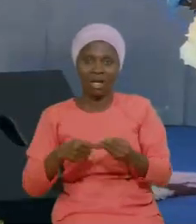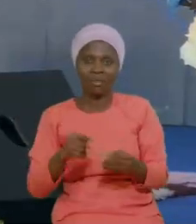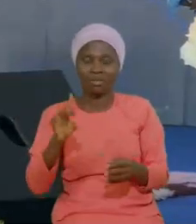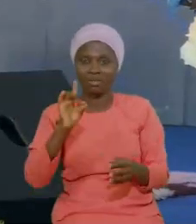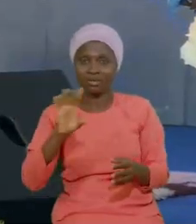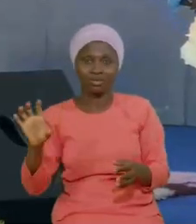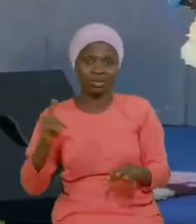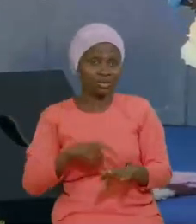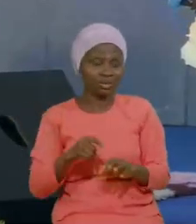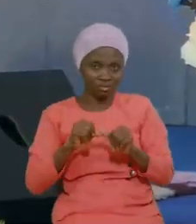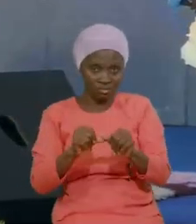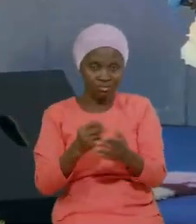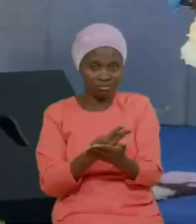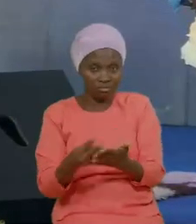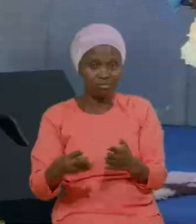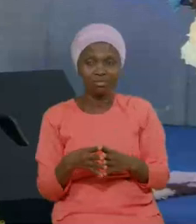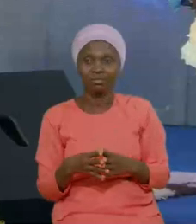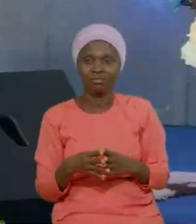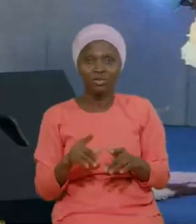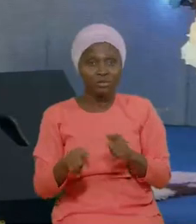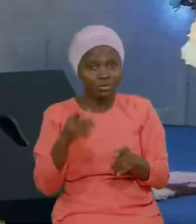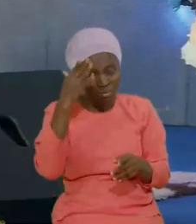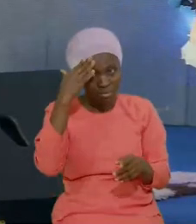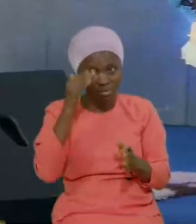après 800, 900 fois, il a continué à